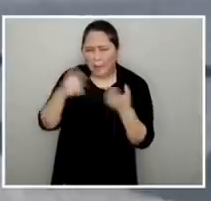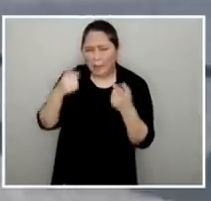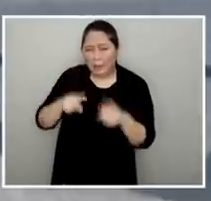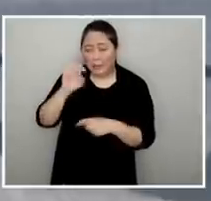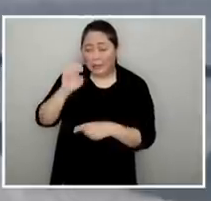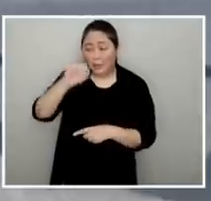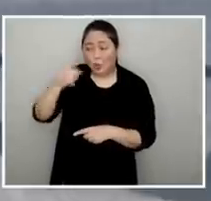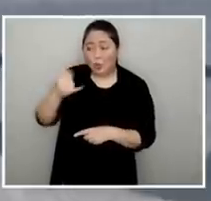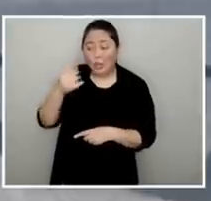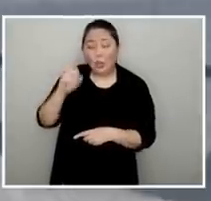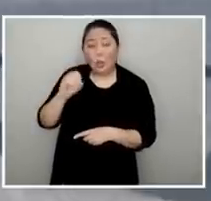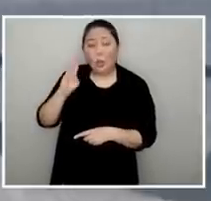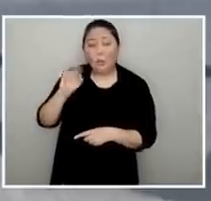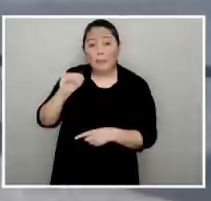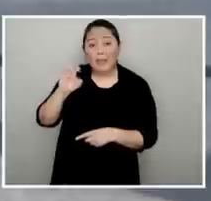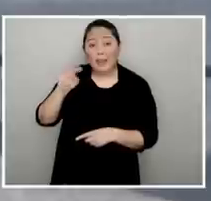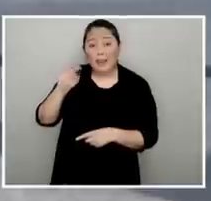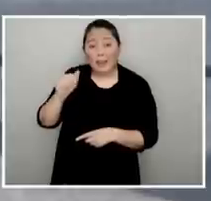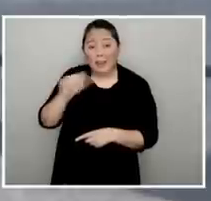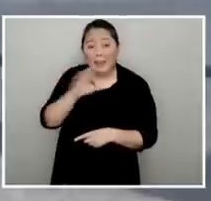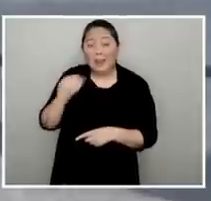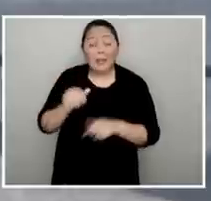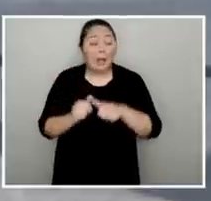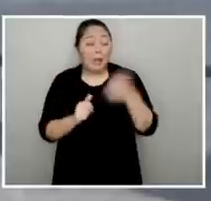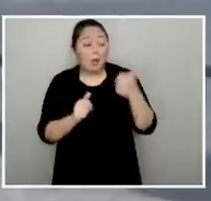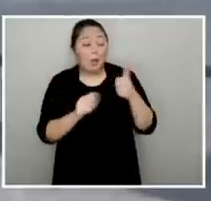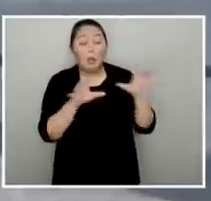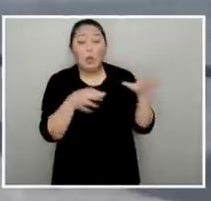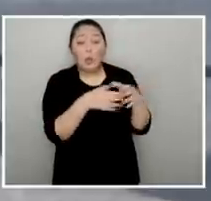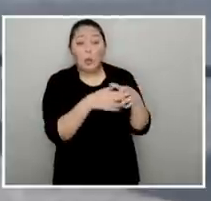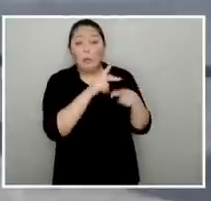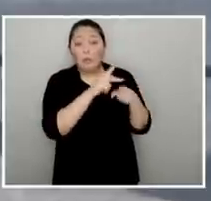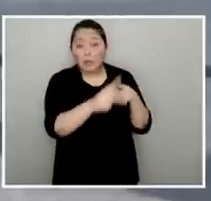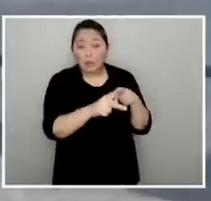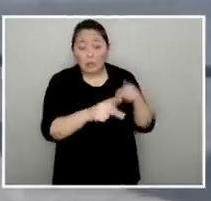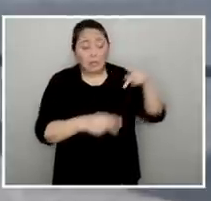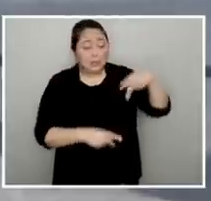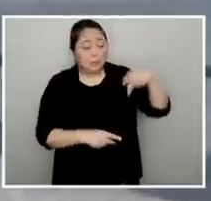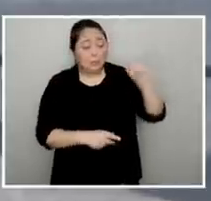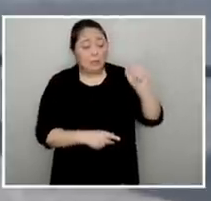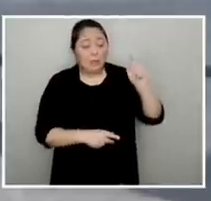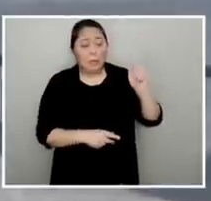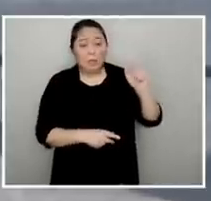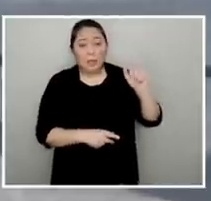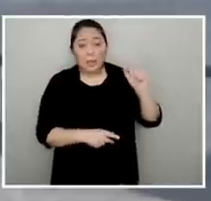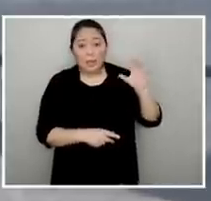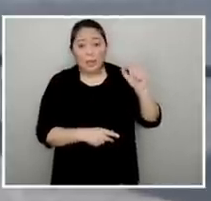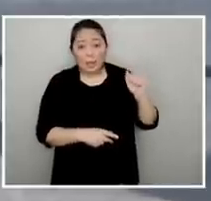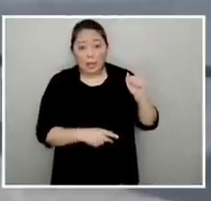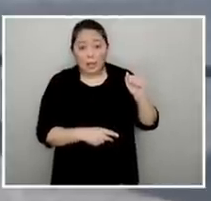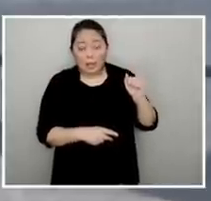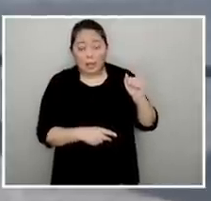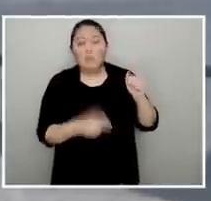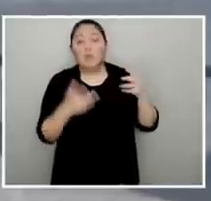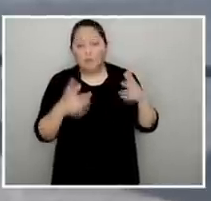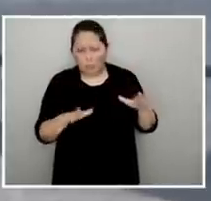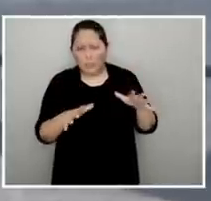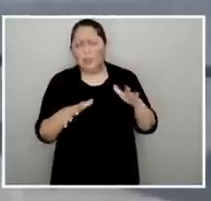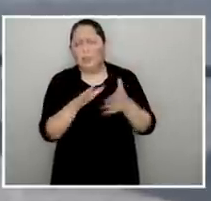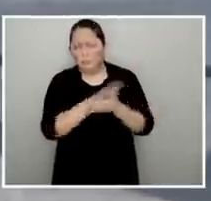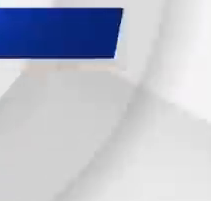Pinoy pole vaulter sa pagsabak sa nalalapit na SEA Games at World Outdoor Championships. Nagpapatrol, Diane